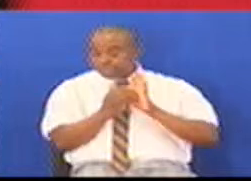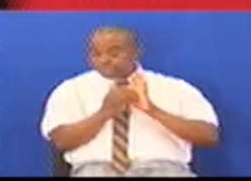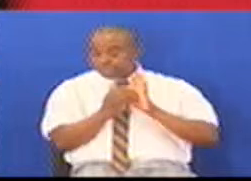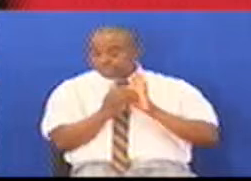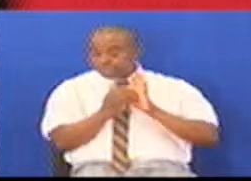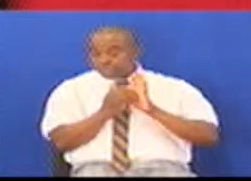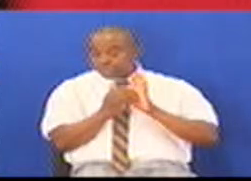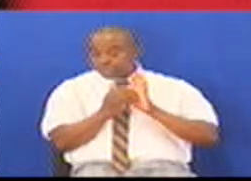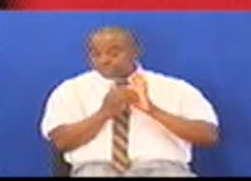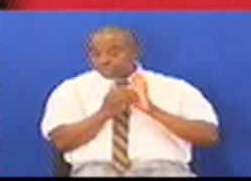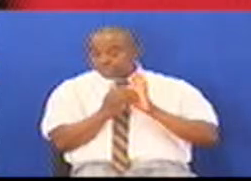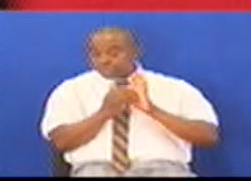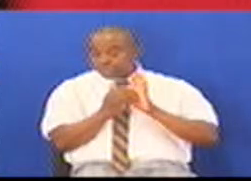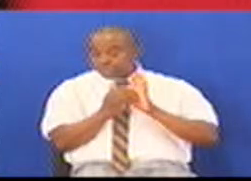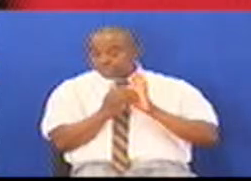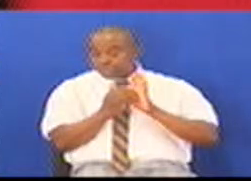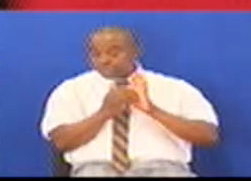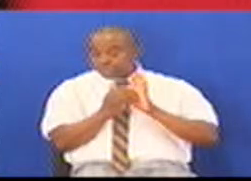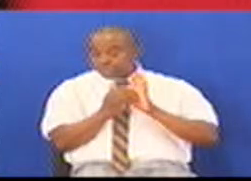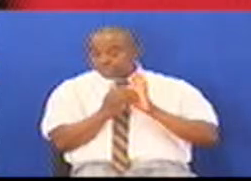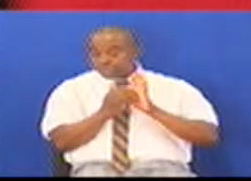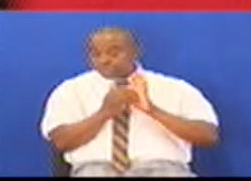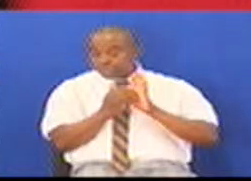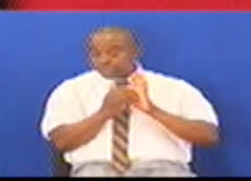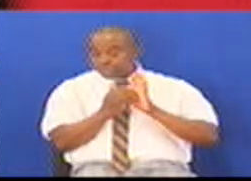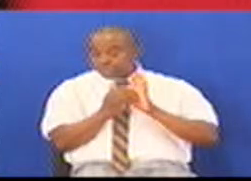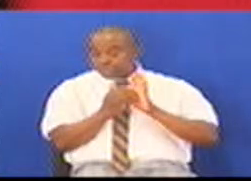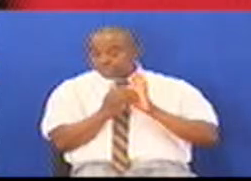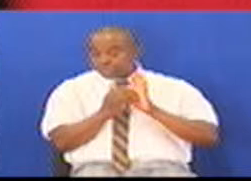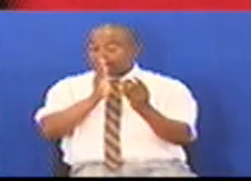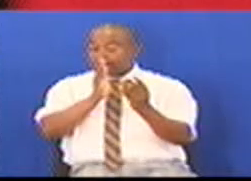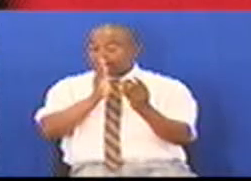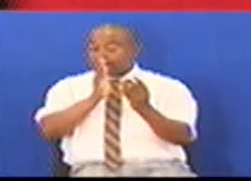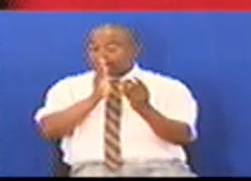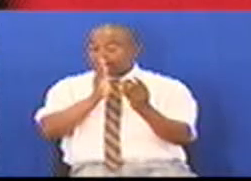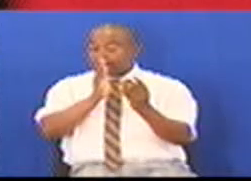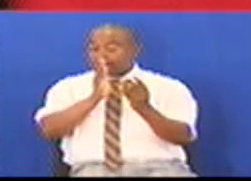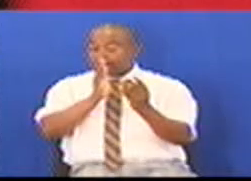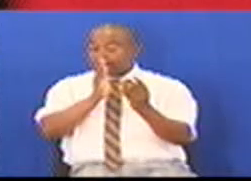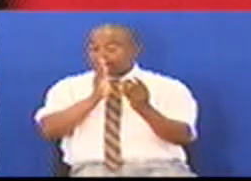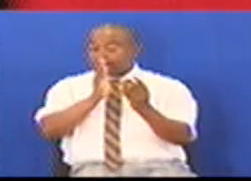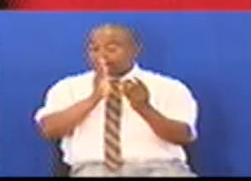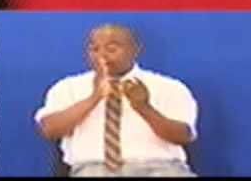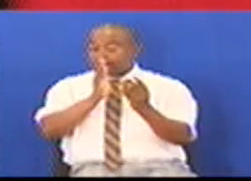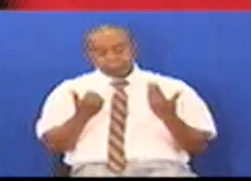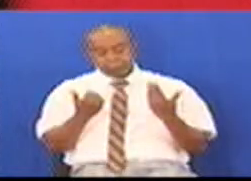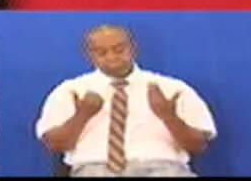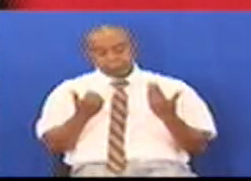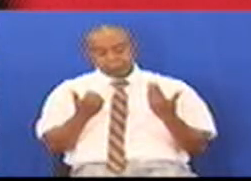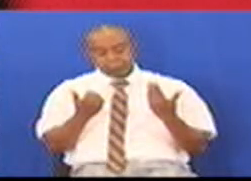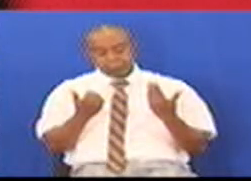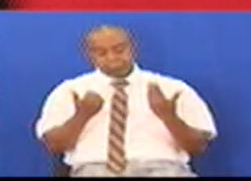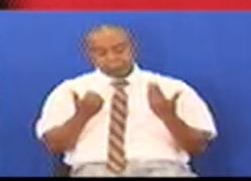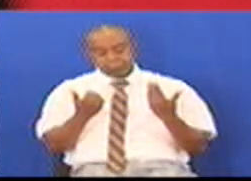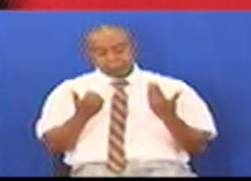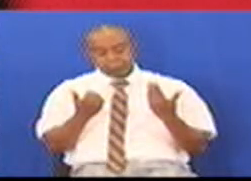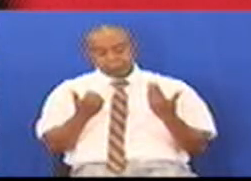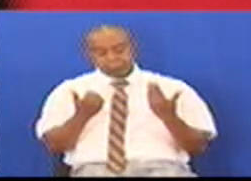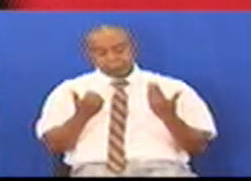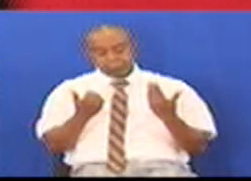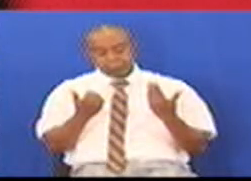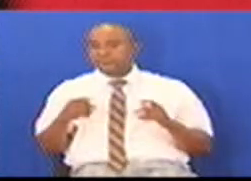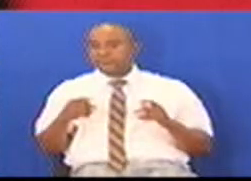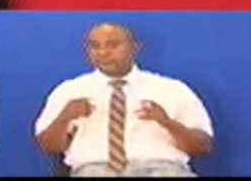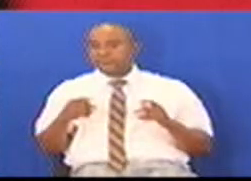mbalimbali yaliyozingatia dhamira ya serikali ya kuendelea kuwa na mfumo wa kodi ambao ni tulivu na wa kutabirika. Aidha,